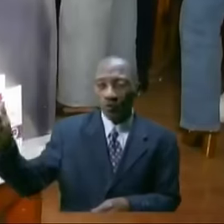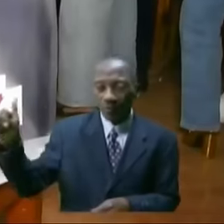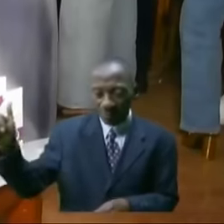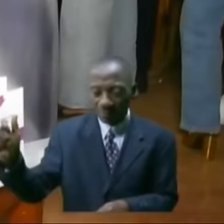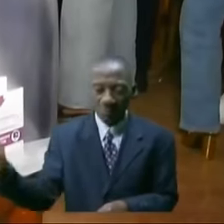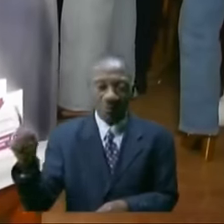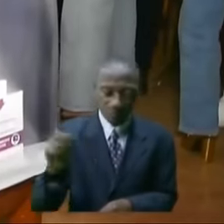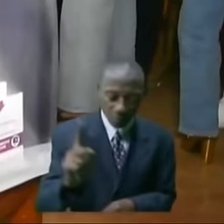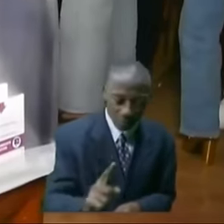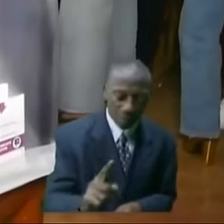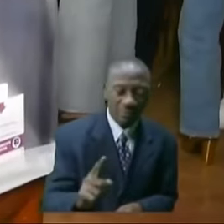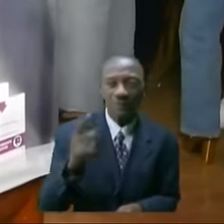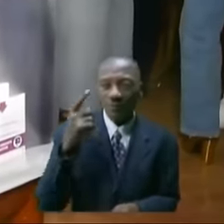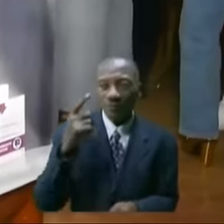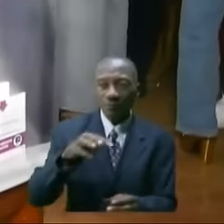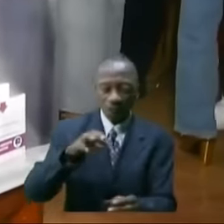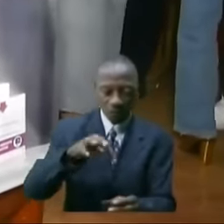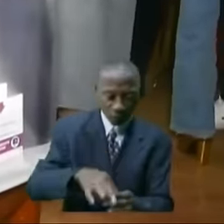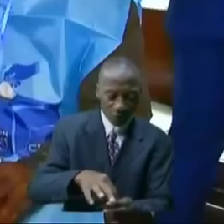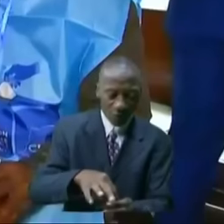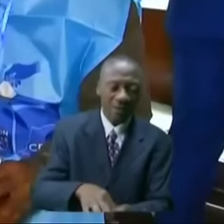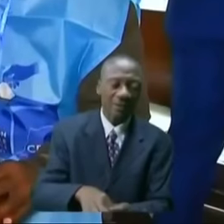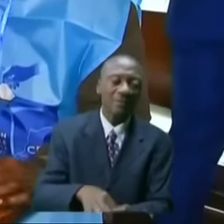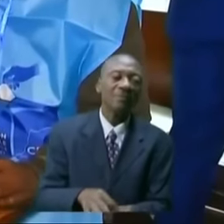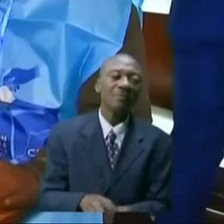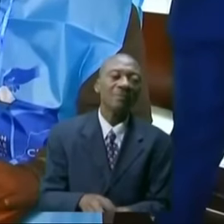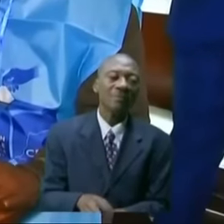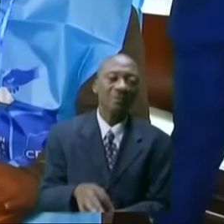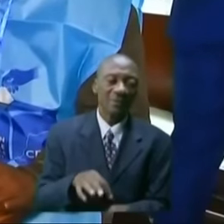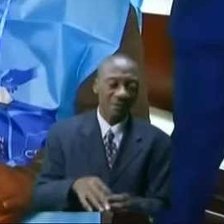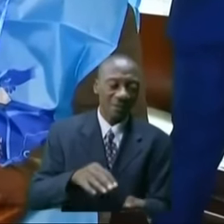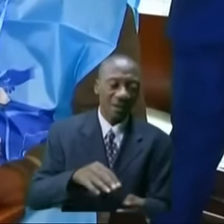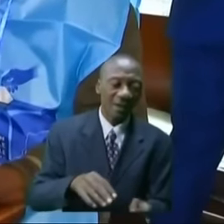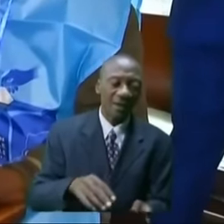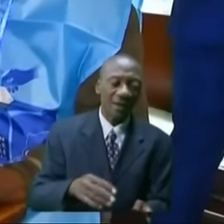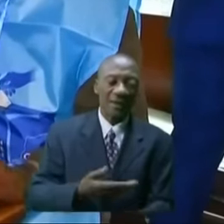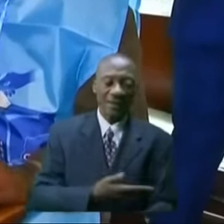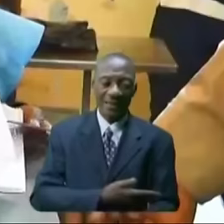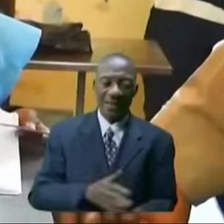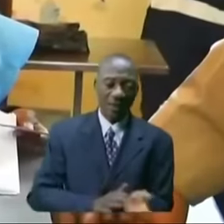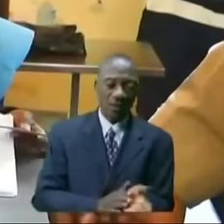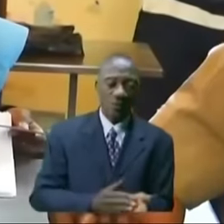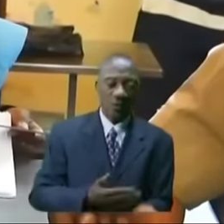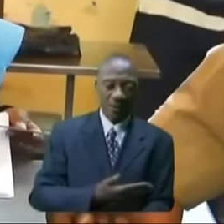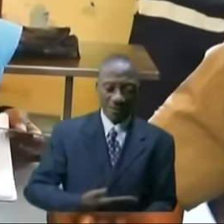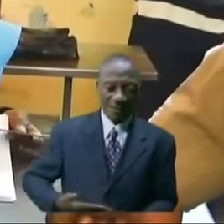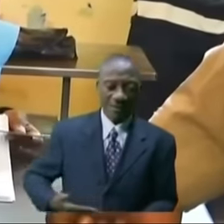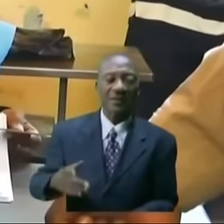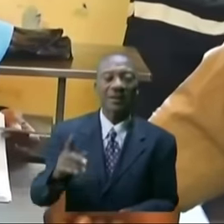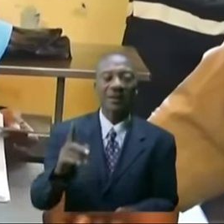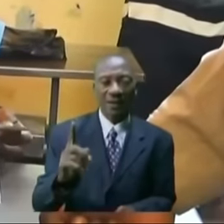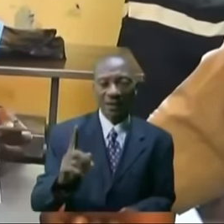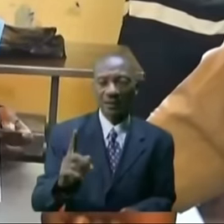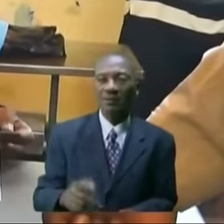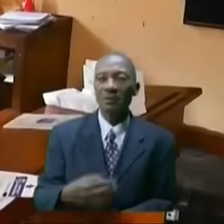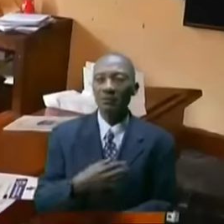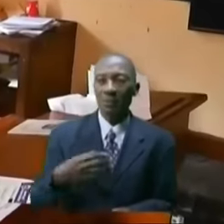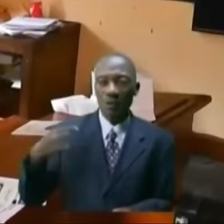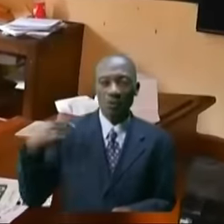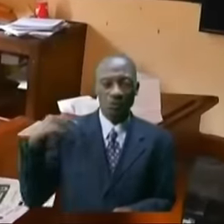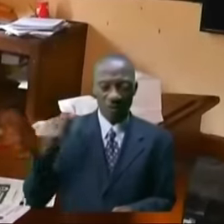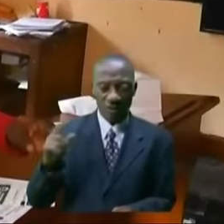de son devoir patriotique au centre lycée Mwanga de Kolwezi, dans la commune de Dilala. Hormis